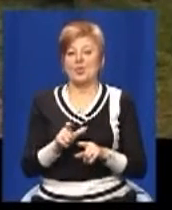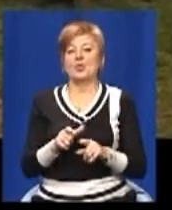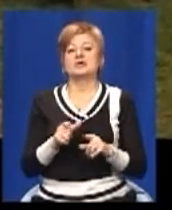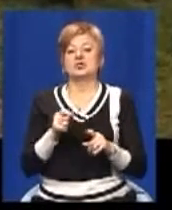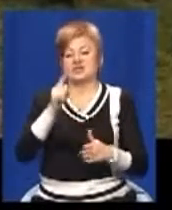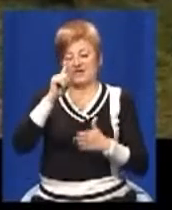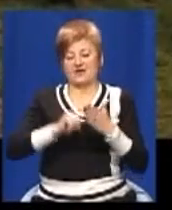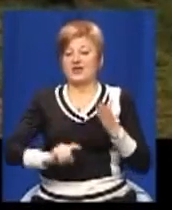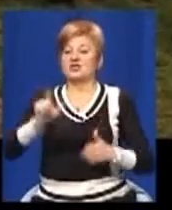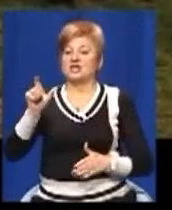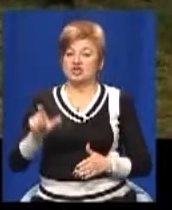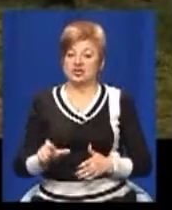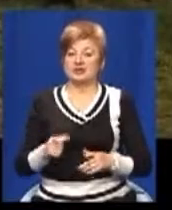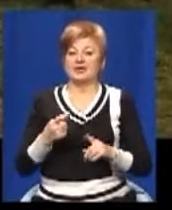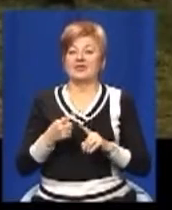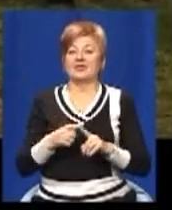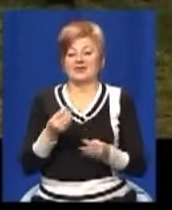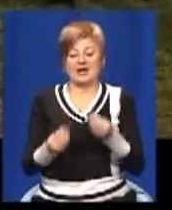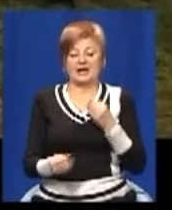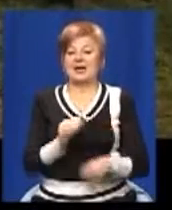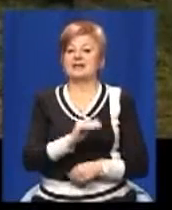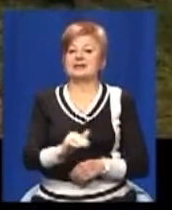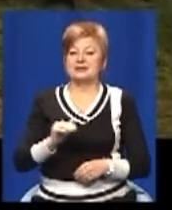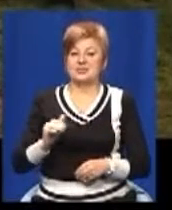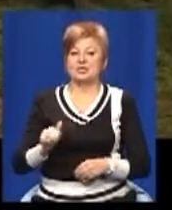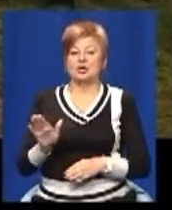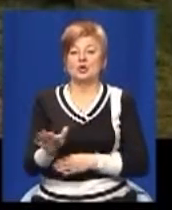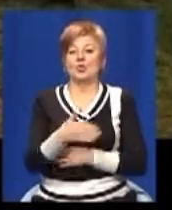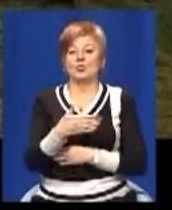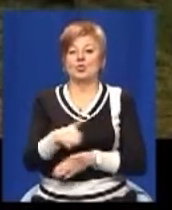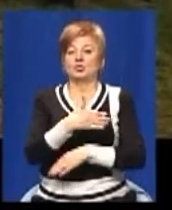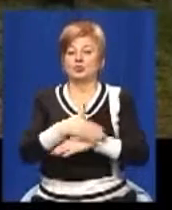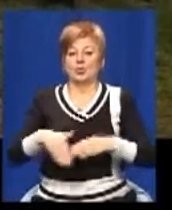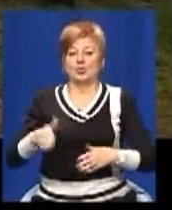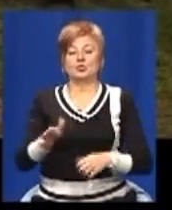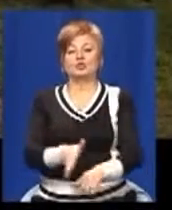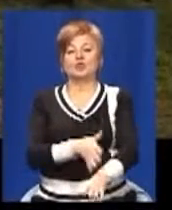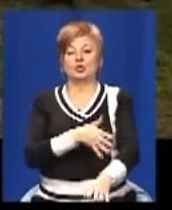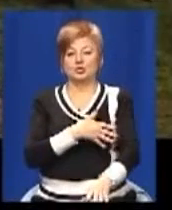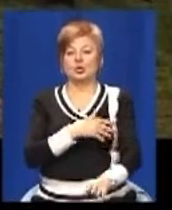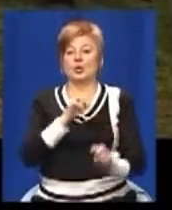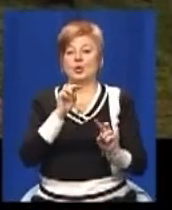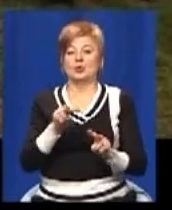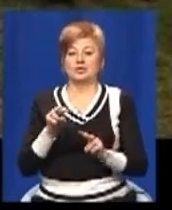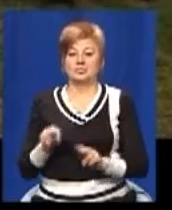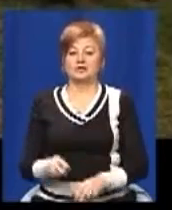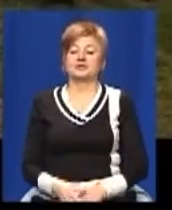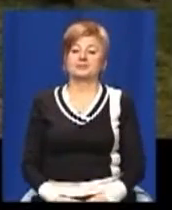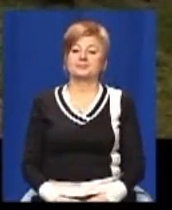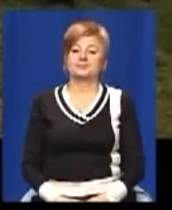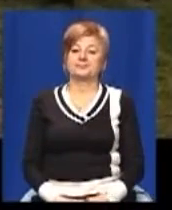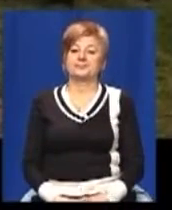своїй родині. Чудово ладнає з дітьми, полюбляє довгі прогулянки на свіжому повітрі, стрибати та бігати за м'ячем.